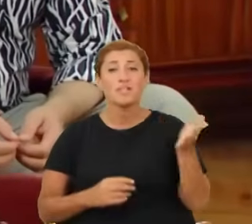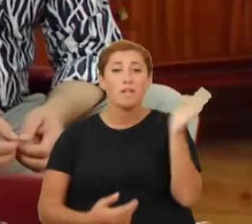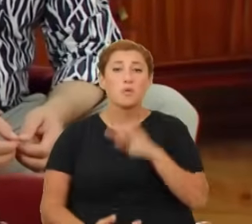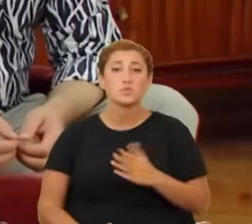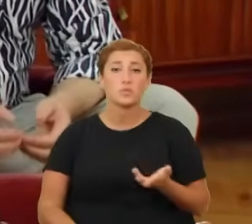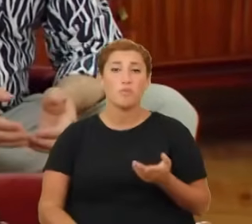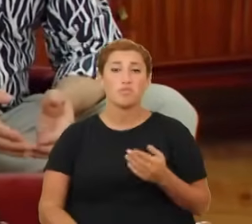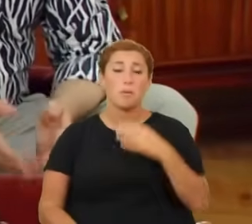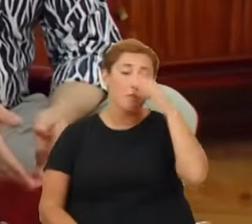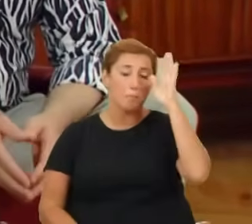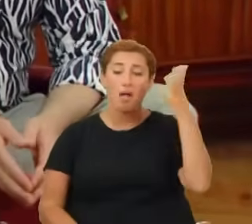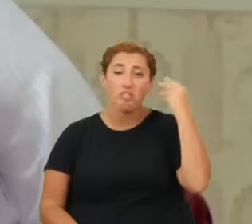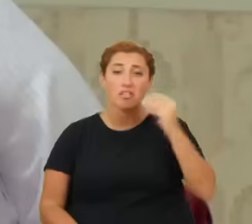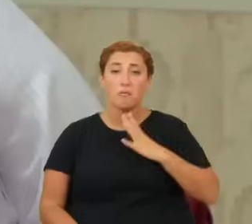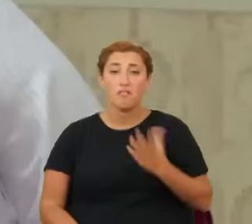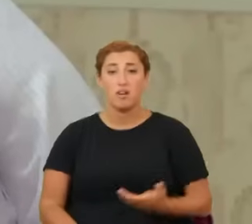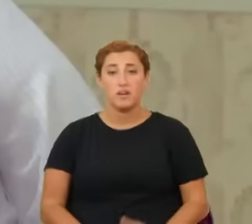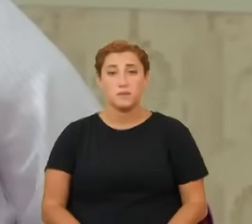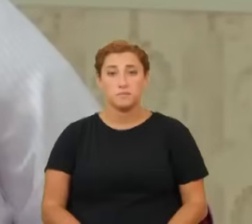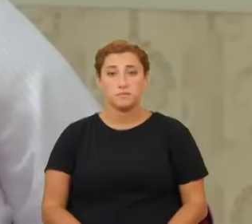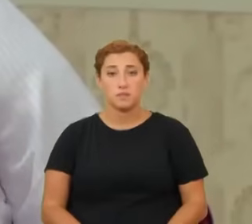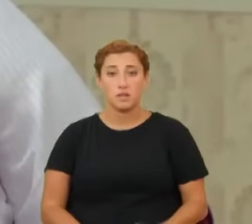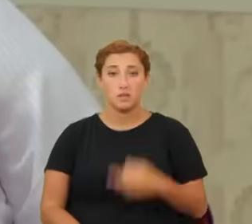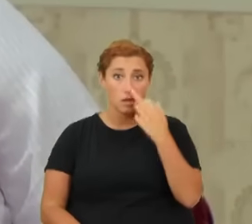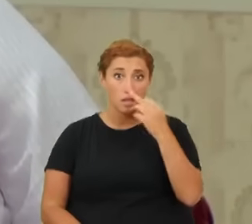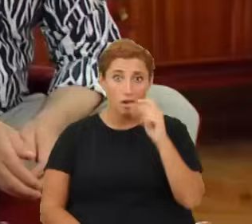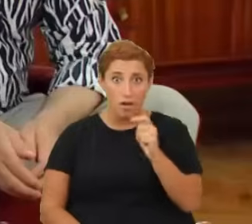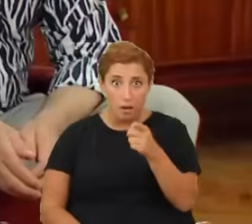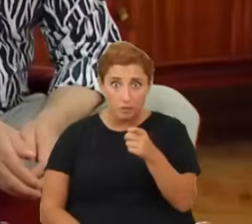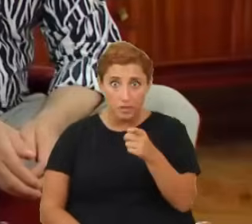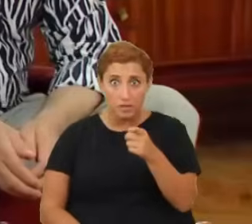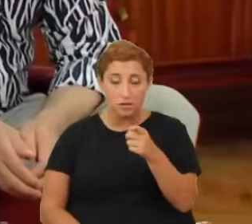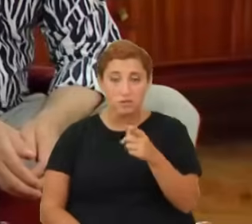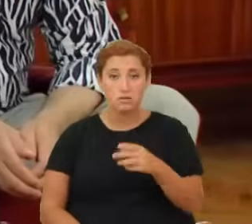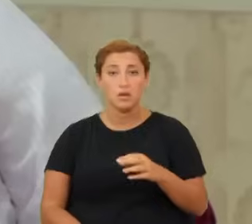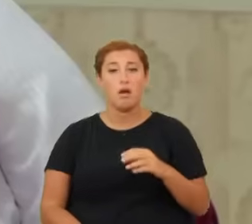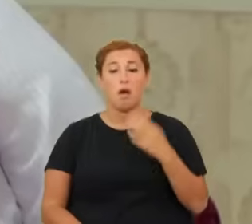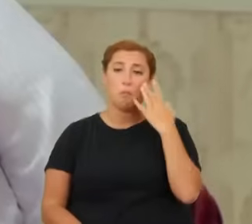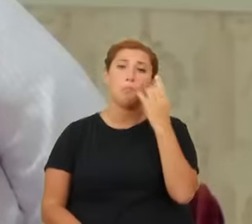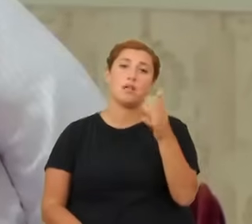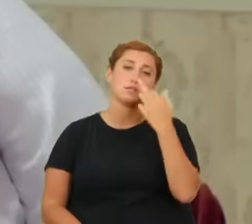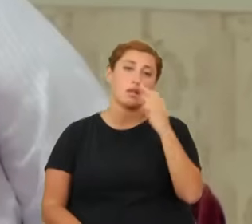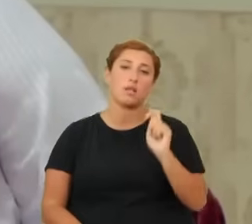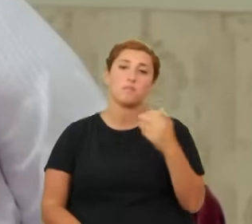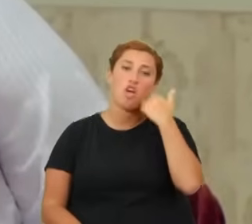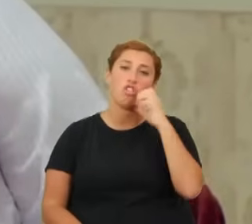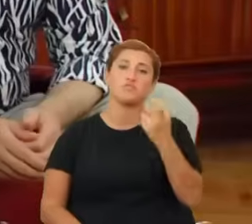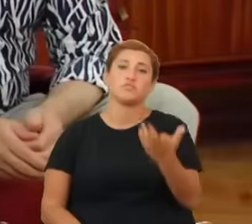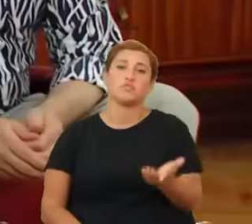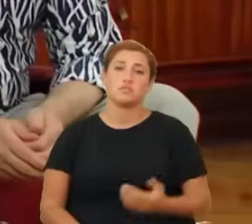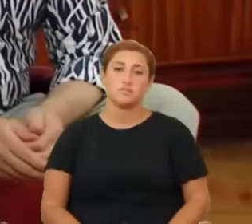sonra bayramın ne anlamı var? Ha, sahtekarlık yaptınız ha. Resmen sahtekarlık. Yalancılık